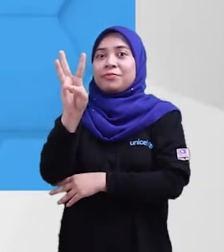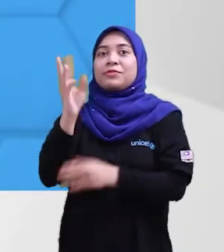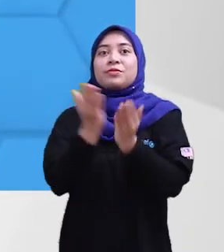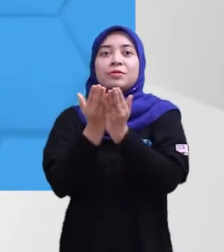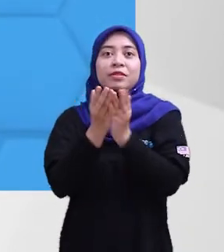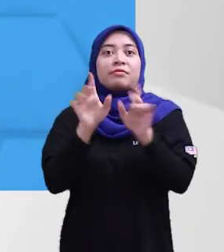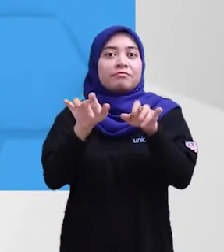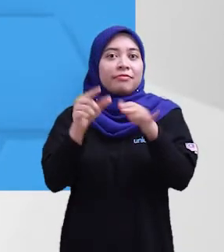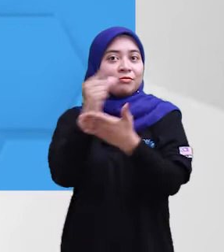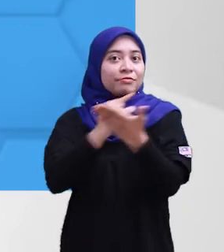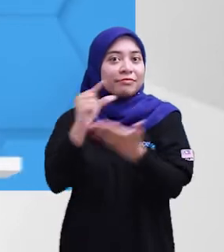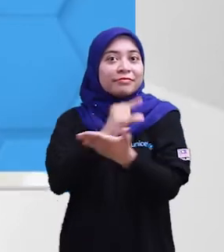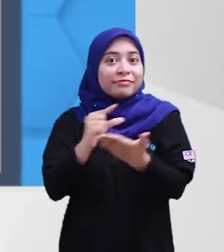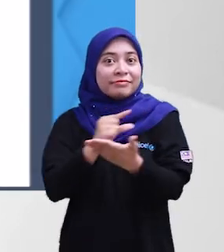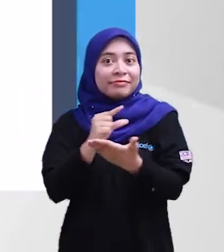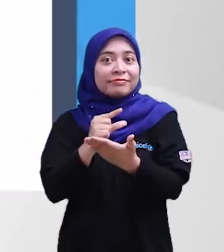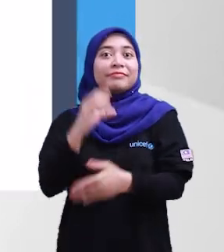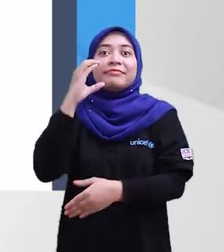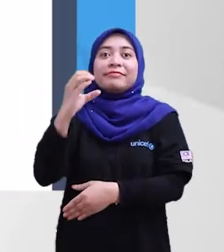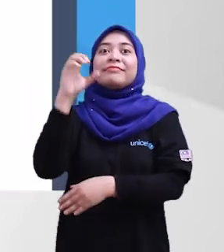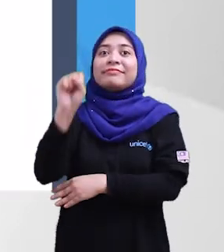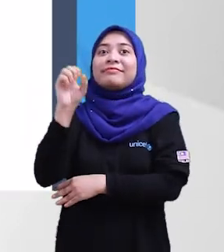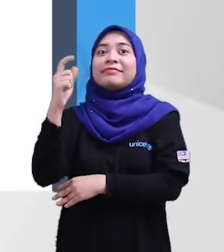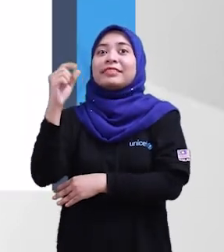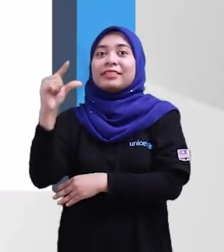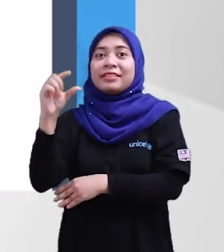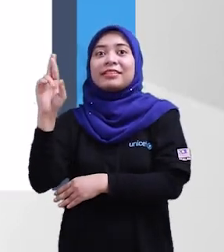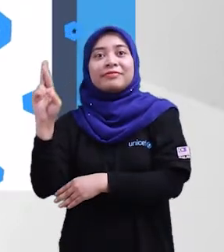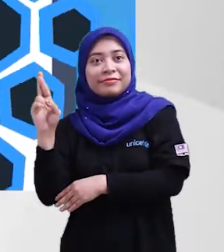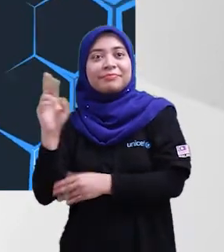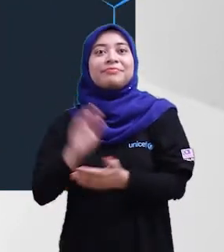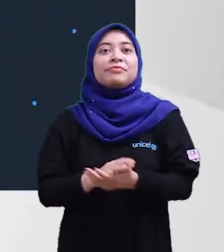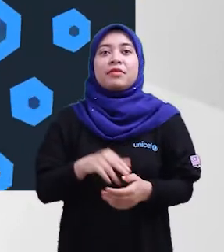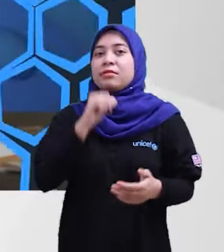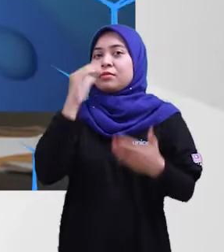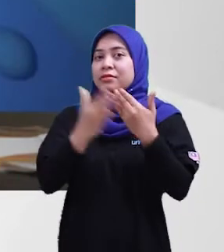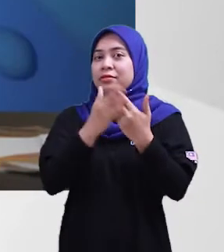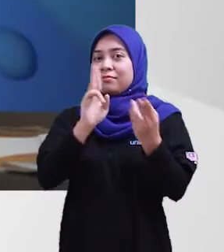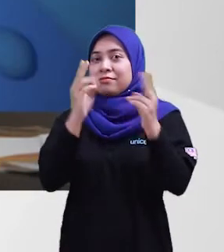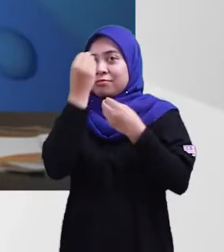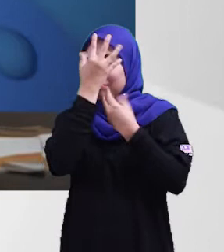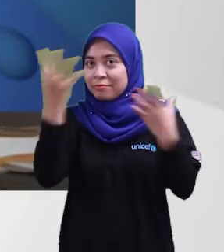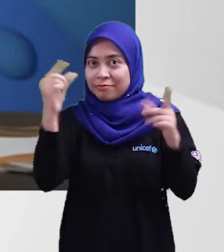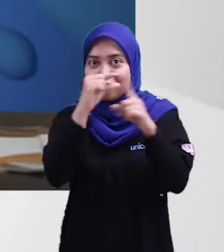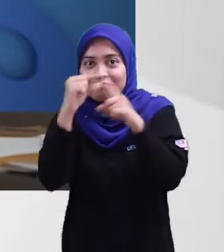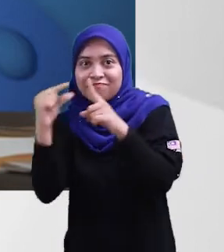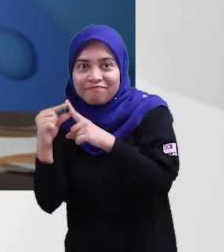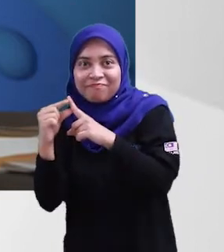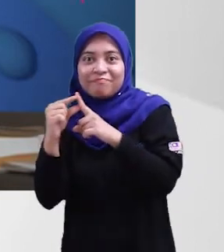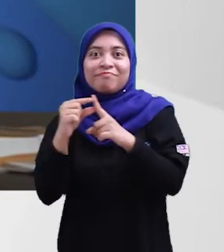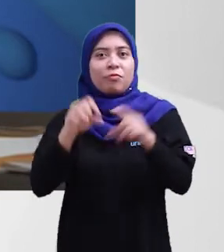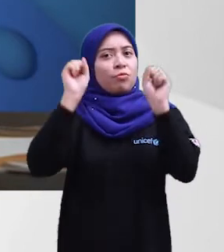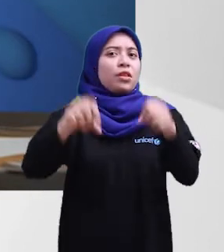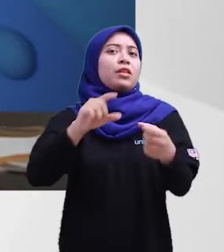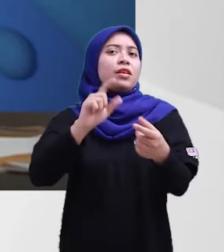web WeSchools dengan menaip dalam Google CSS Text Reference. CSS bukan sahaja boleh mengubah maklumat